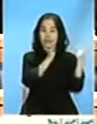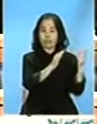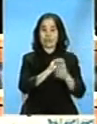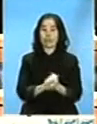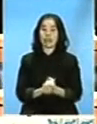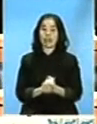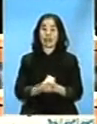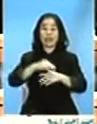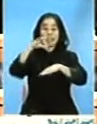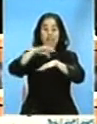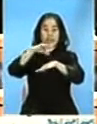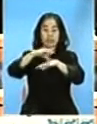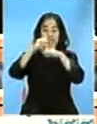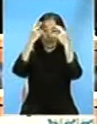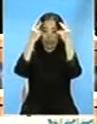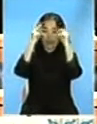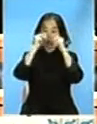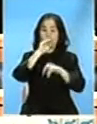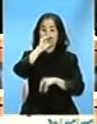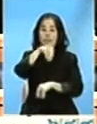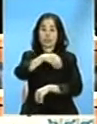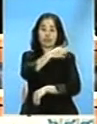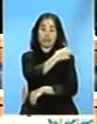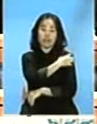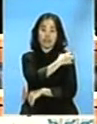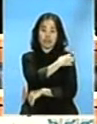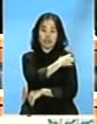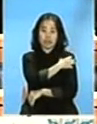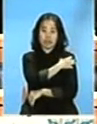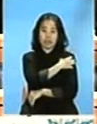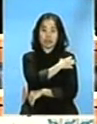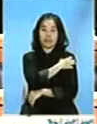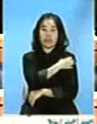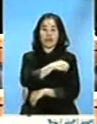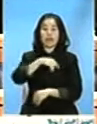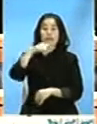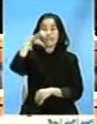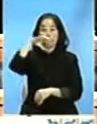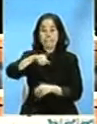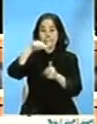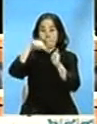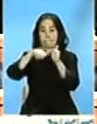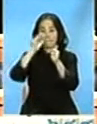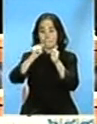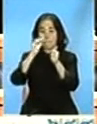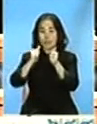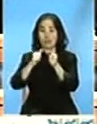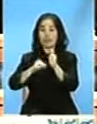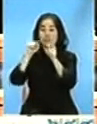ำรงตำแหน่งของนายกเทศมนตรีนครเทศมนตรีเมืองและเทศมนตรีตำบลน